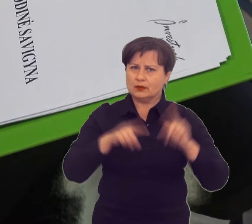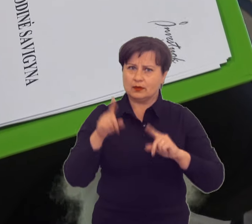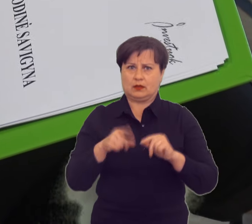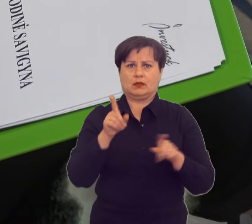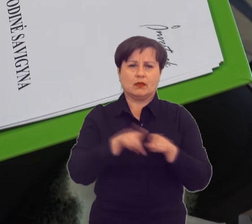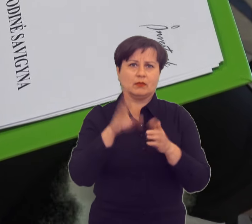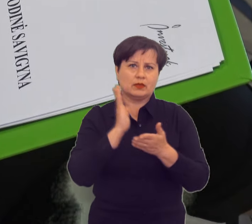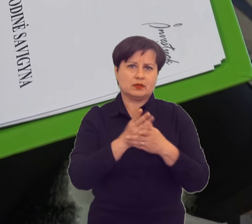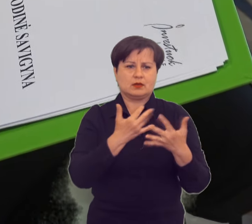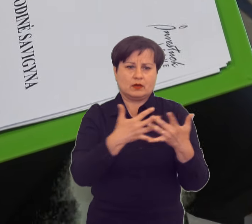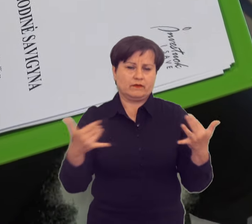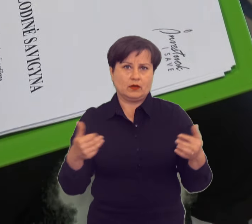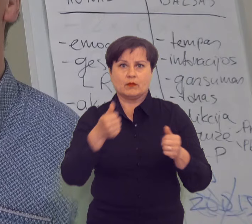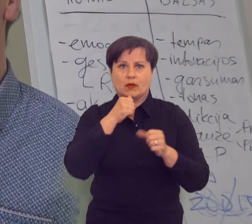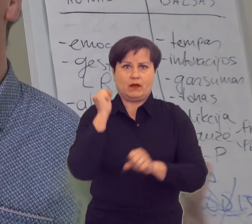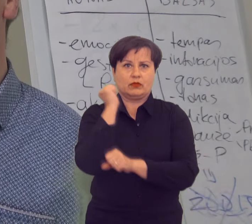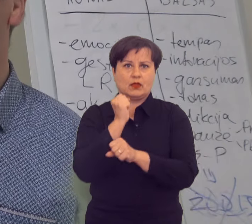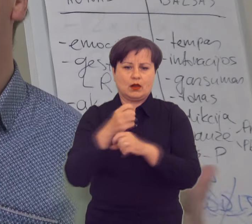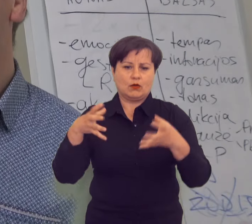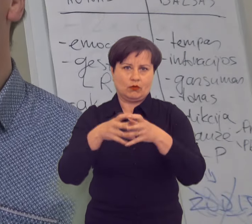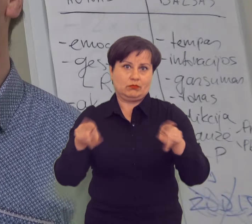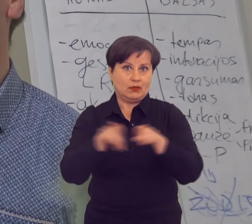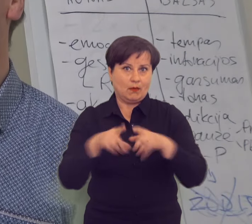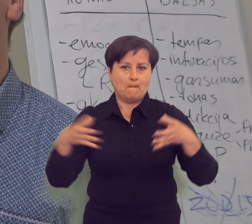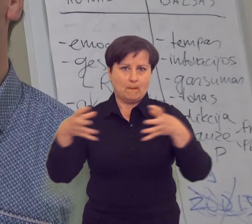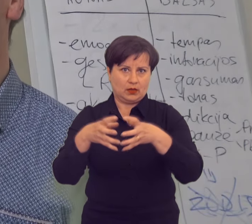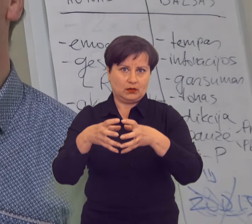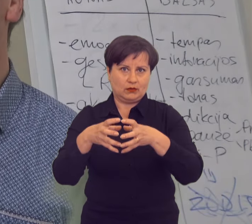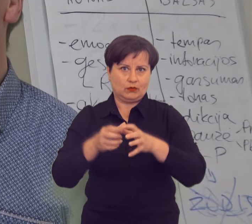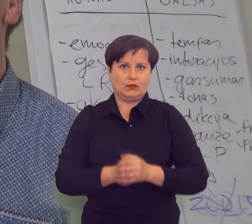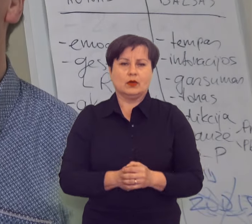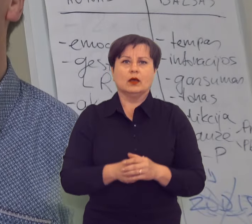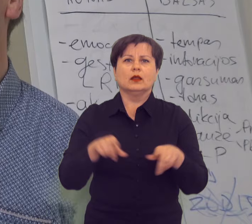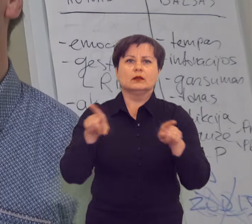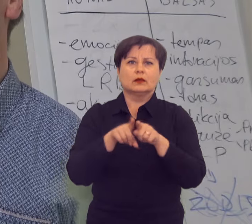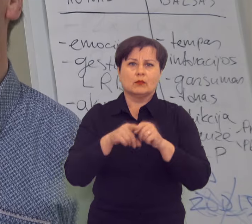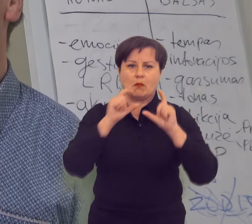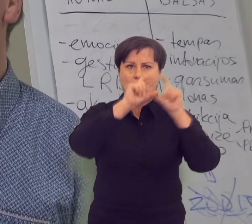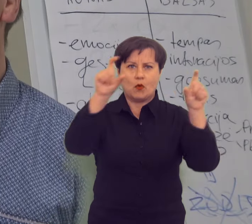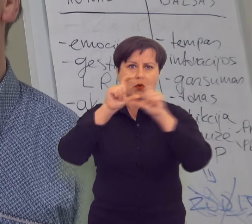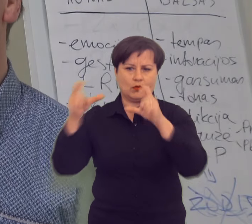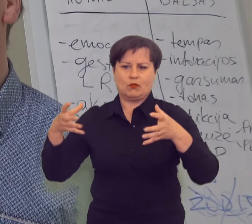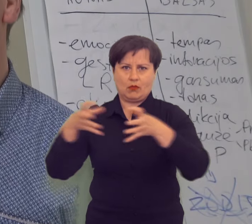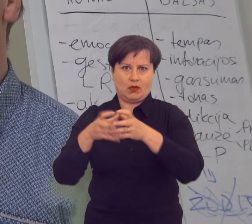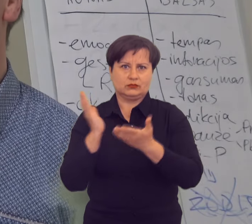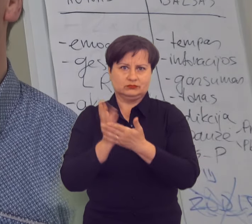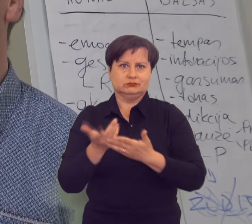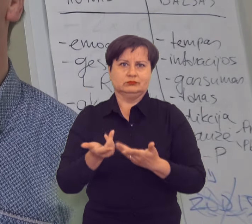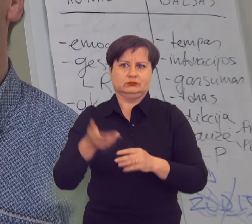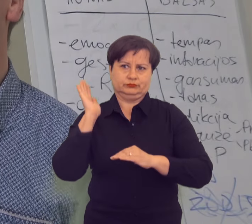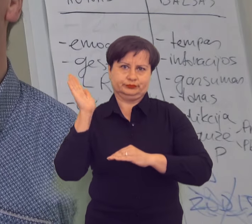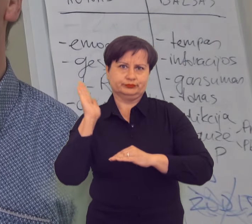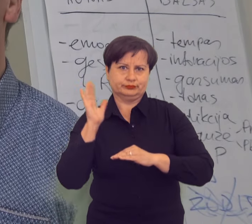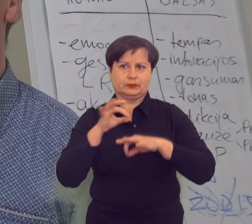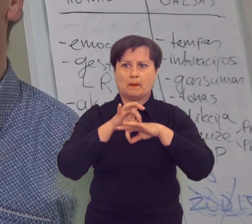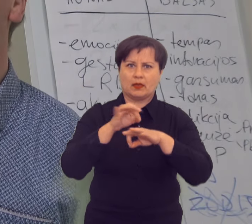nors bendruomenės irgi yra įvairios. Pavyzdžiui, darbo kolektyvas, tai irgi galima sakyti, kad yra bendruomenė. Tenka irgi mokyklos bendruomenėms tos mokymus